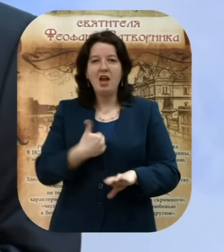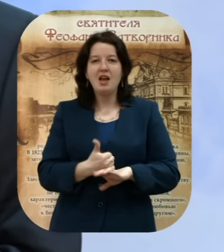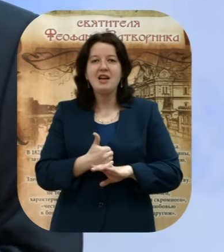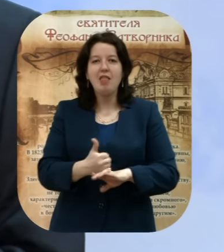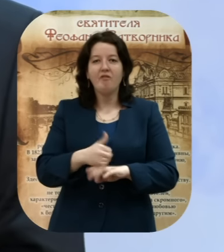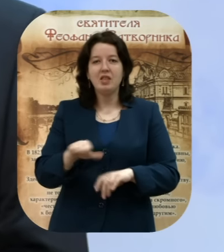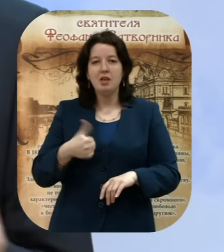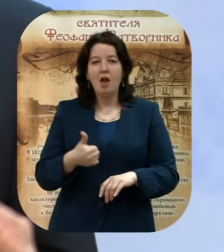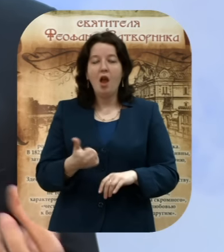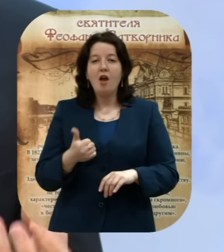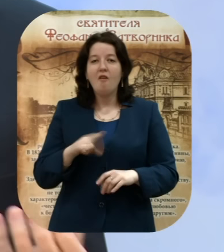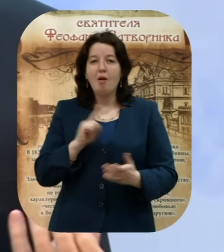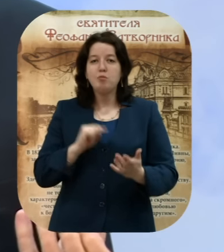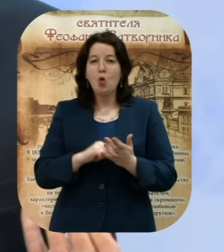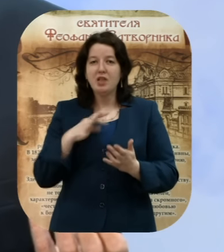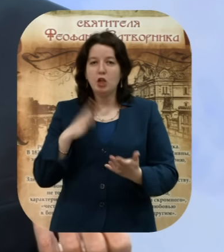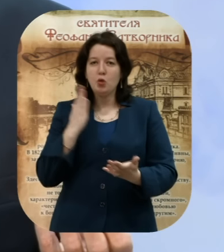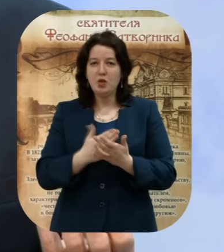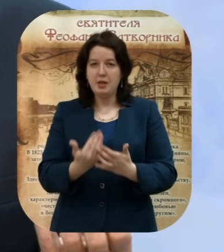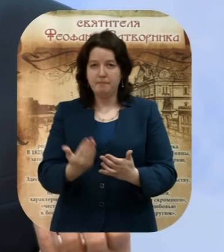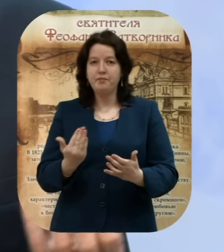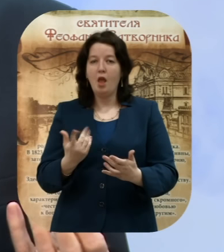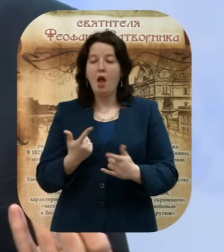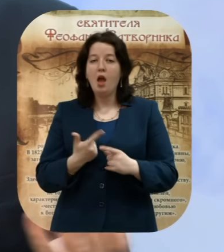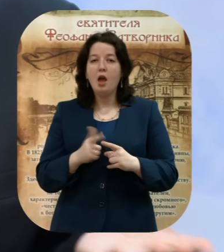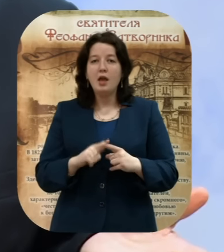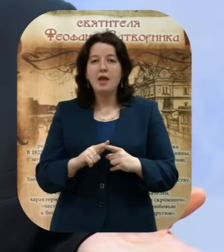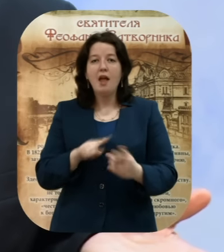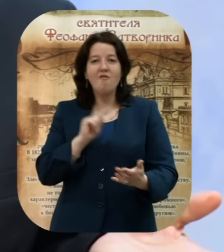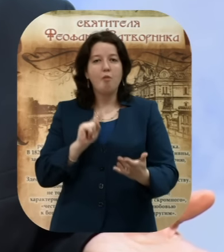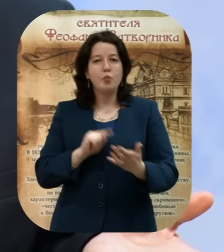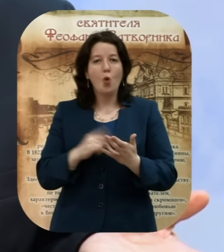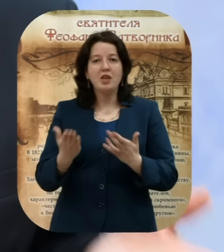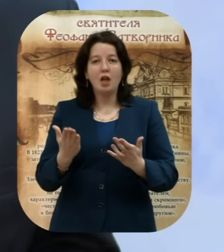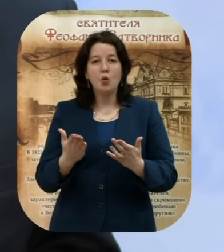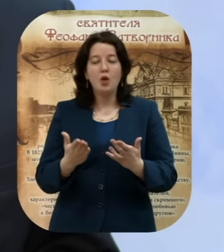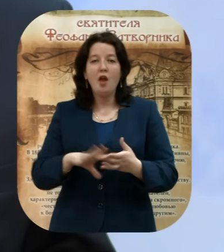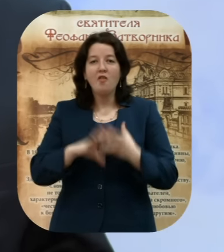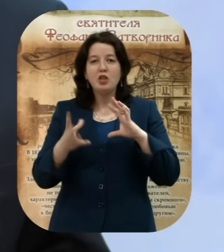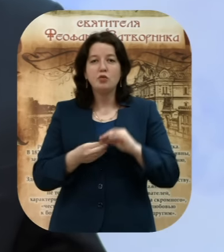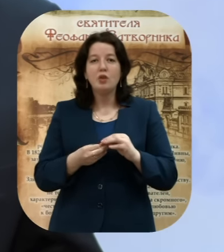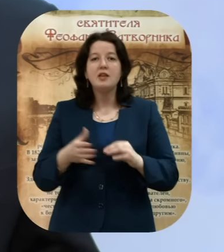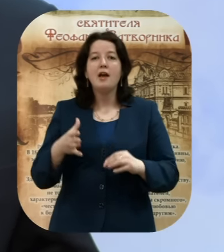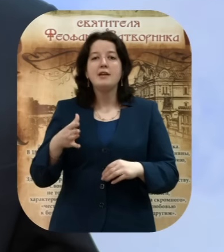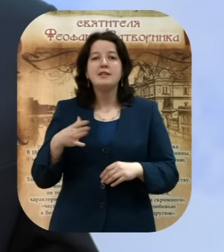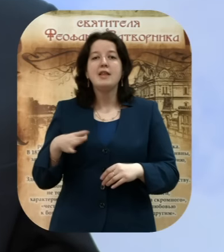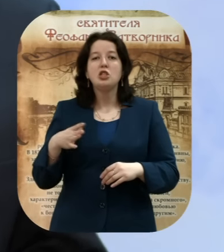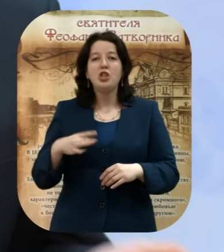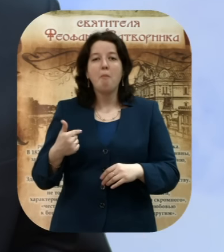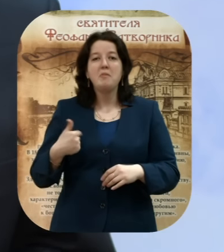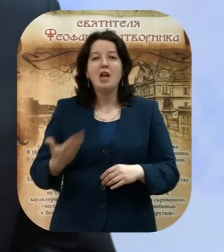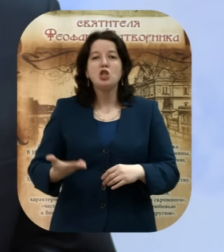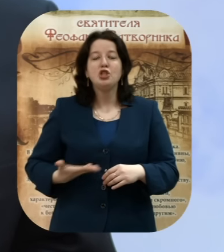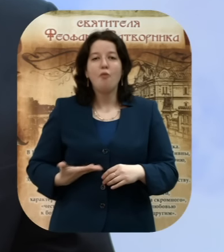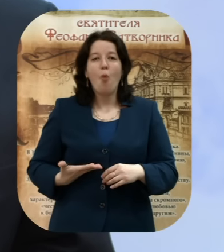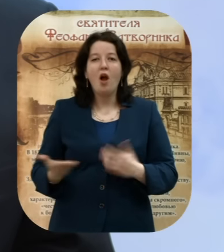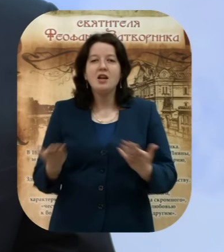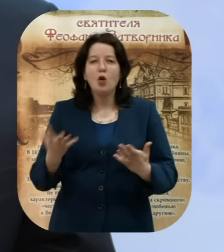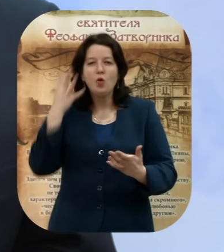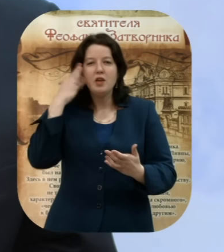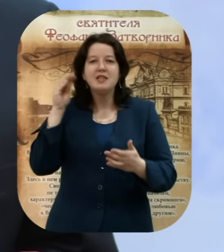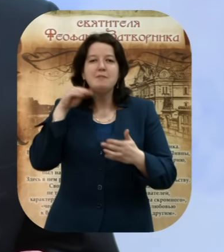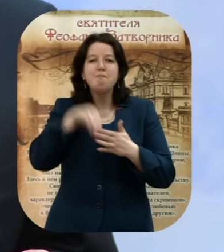вопрос, который должен стоять перед ним, это вопрос, в конце концов, для чего я живу? Какой смысл моей